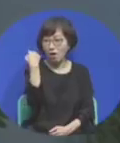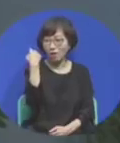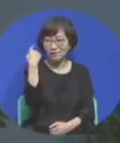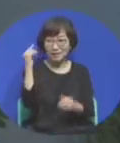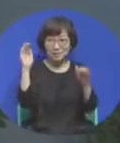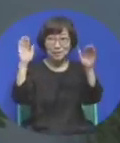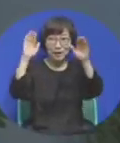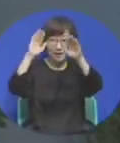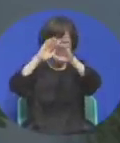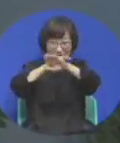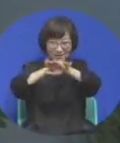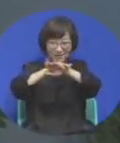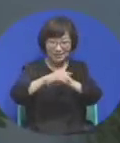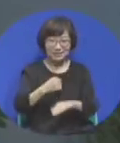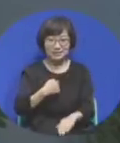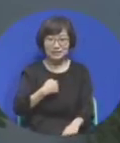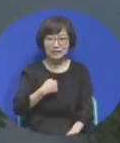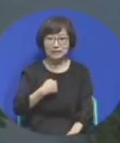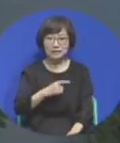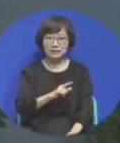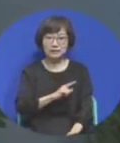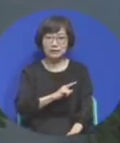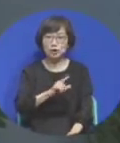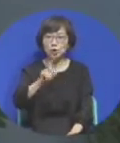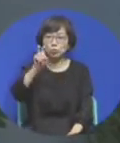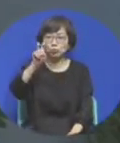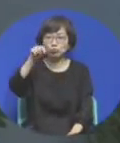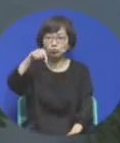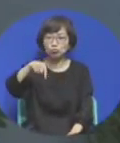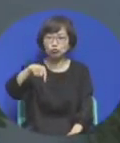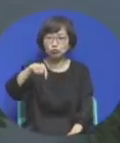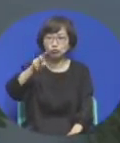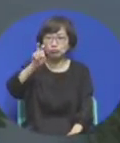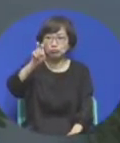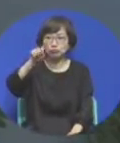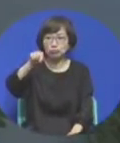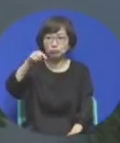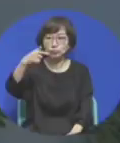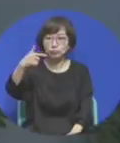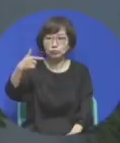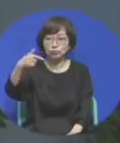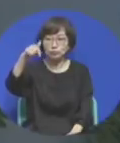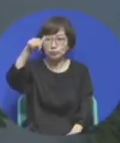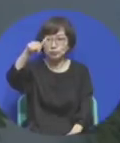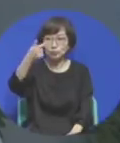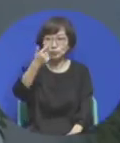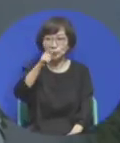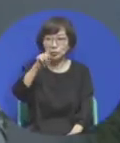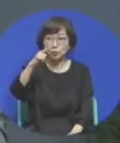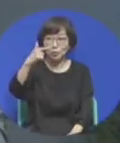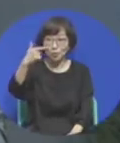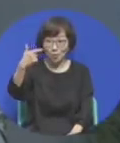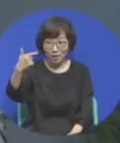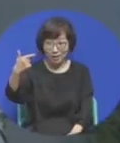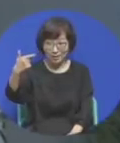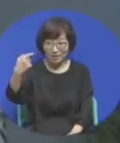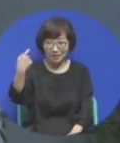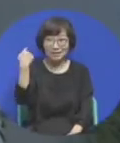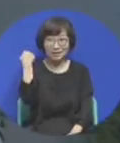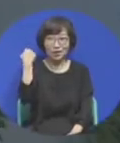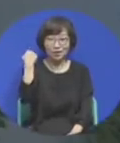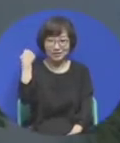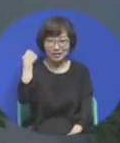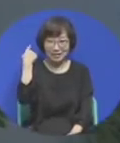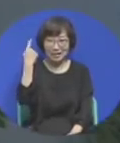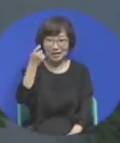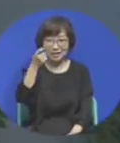무문관이라는 영화처럼 만드는 다큐멘터리를 봤어요. And last night I watched